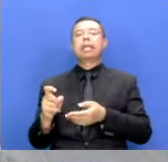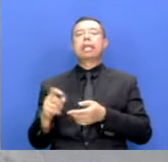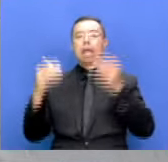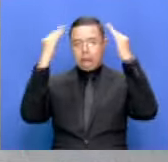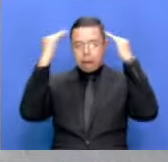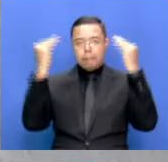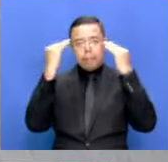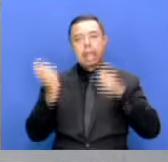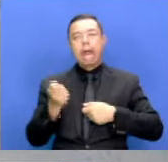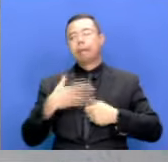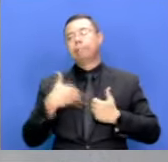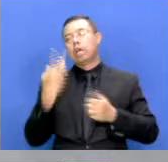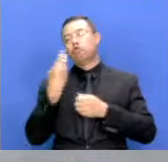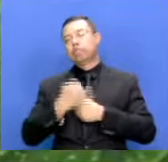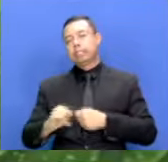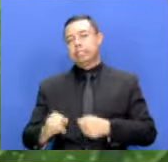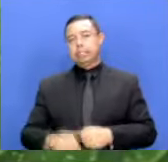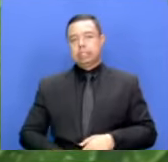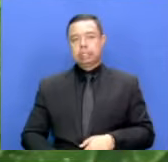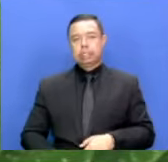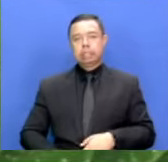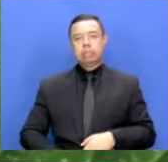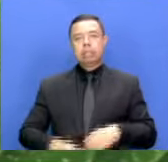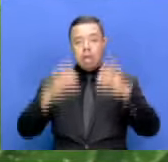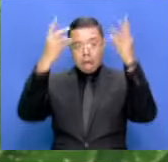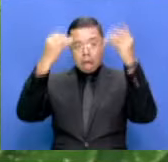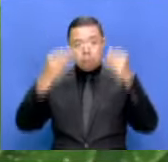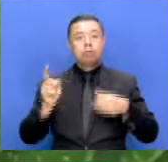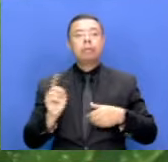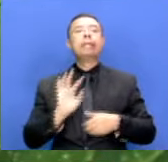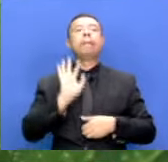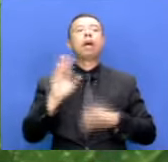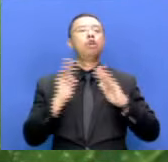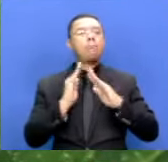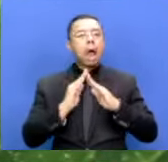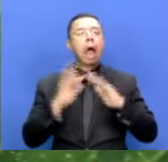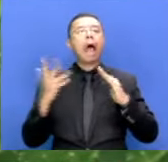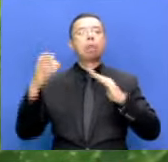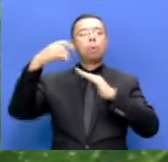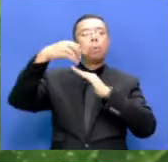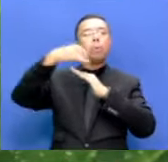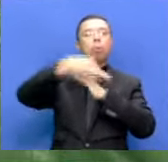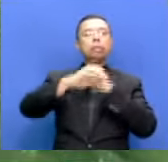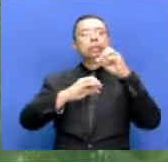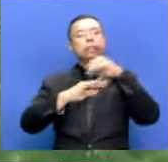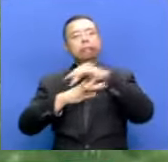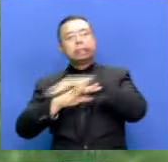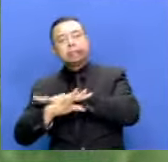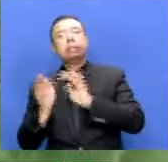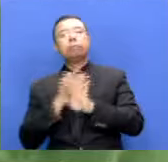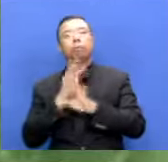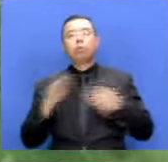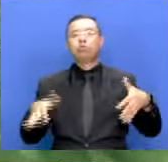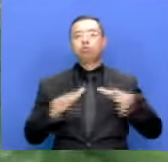petani merugi. Abu juga terlihat di pekarangan hingga atap rumah warga. Sebelumnya, Gunung